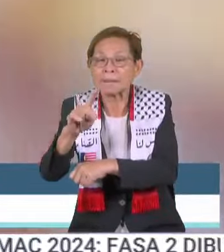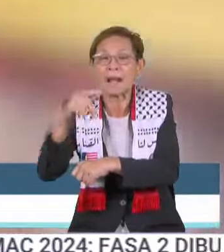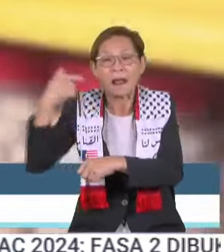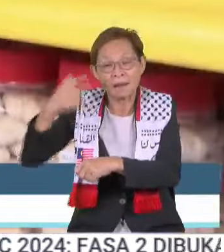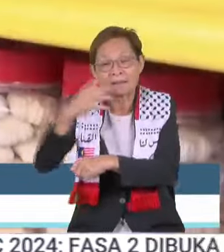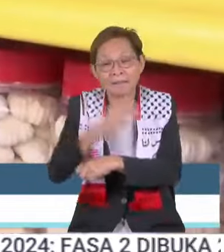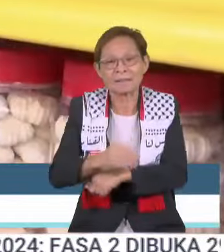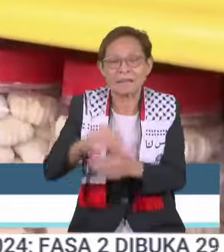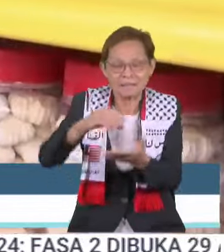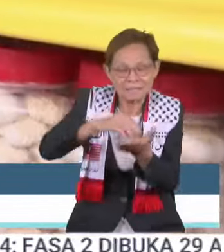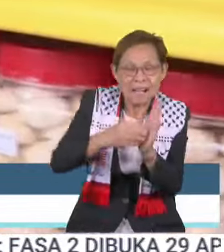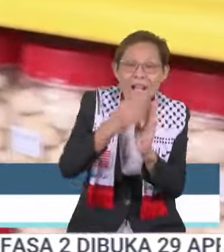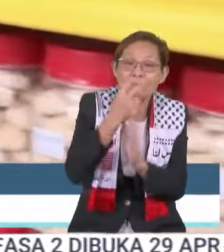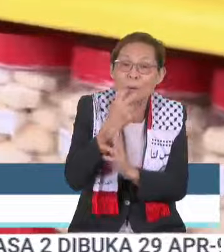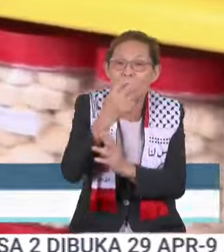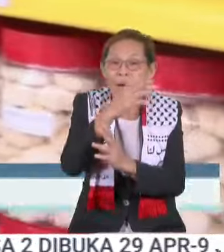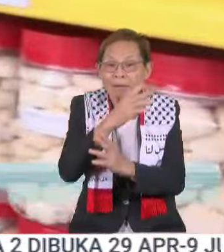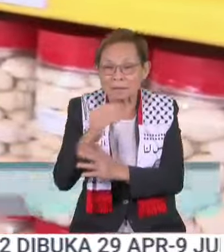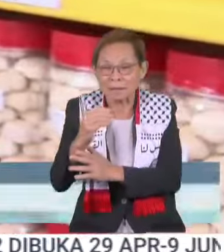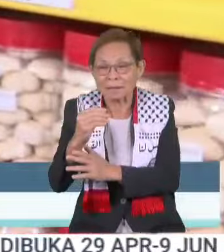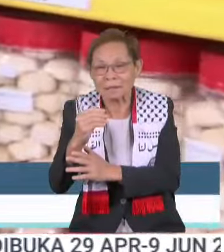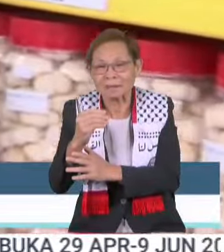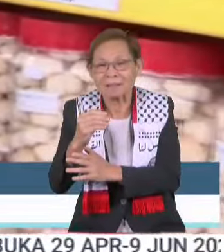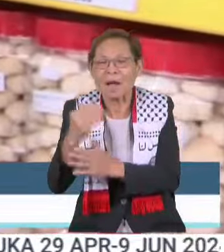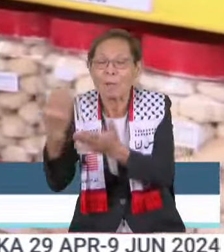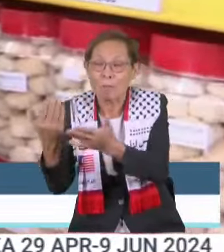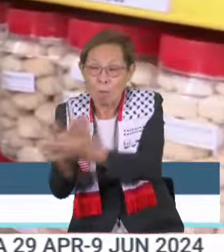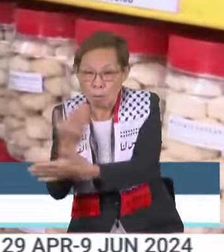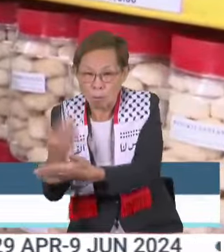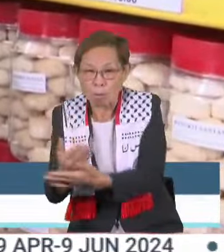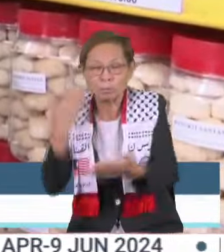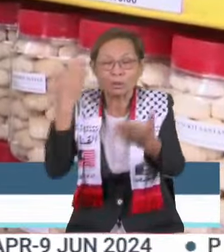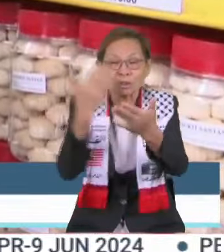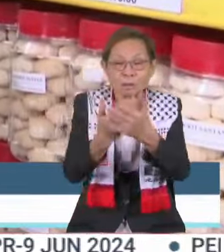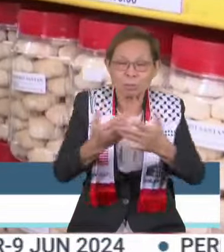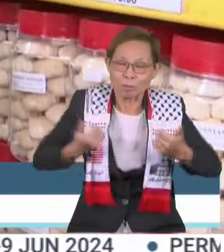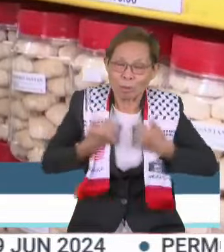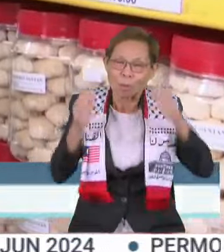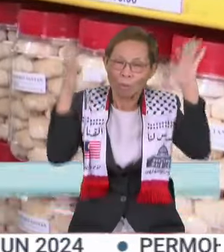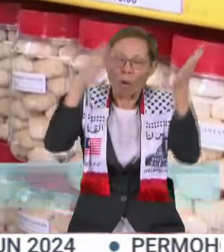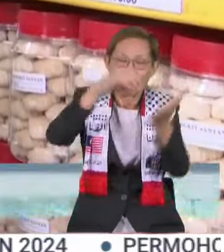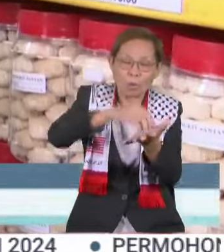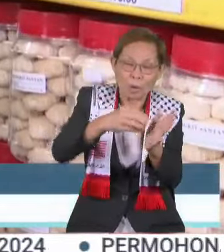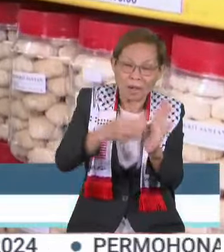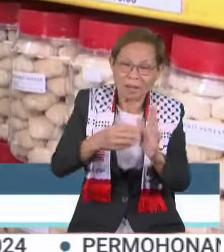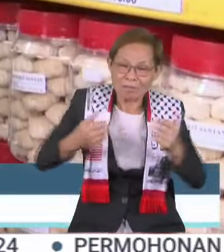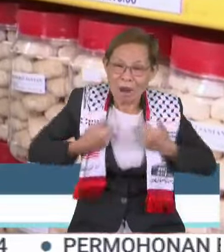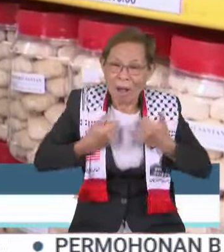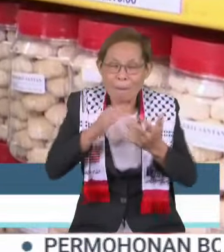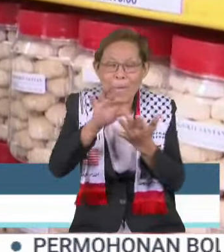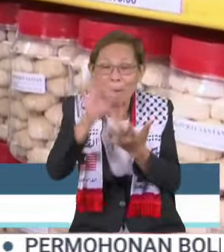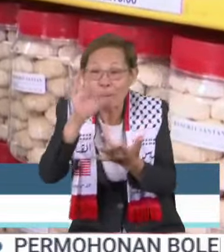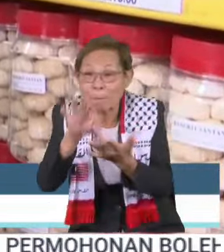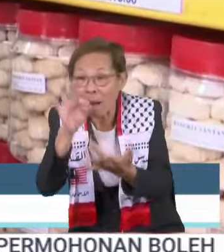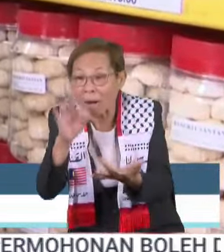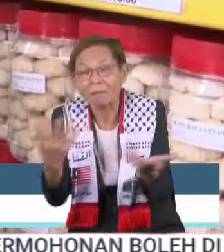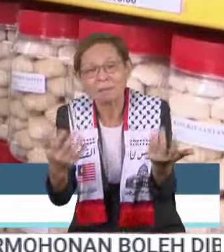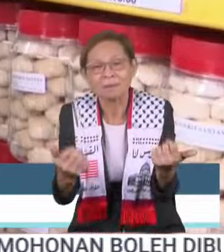cornflakes. Menjelang Aidilfitri ini, kuih raya tetap menjadi pilihan sama